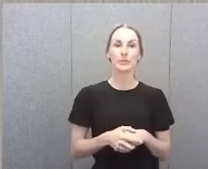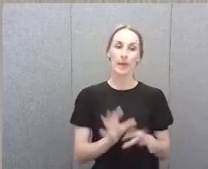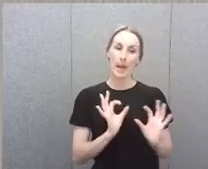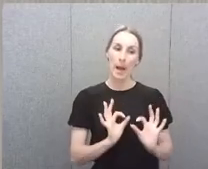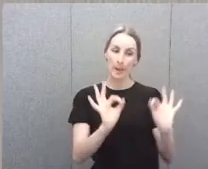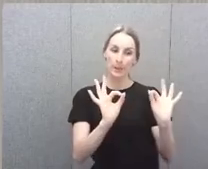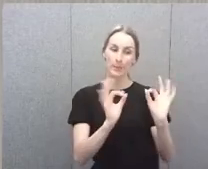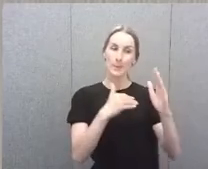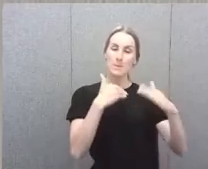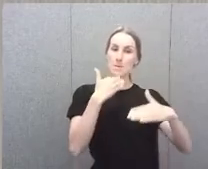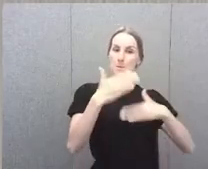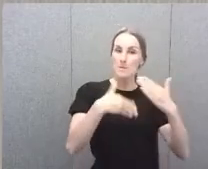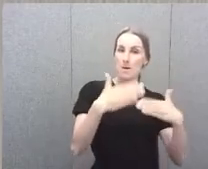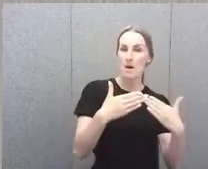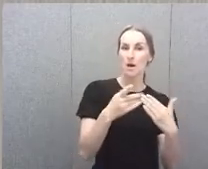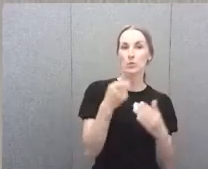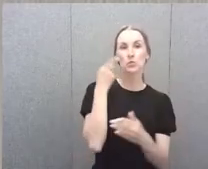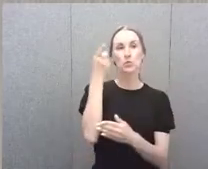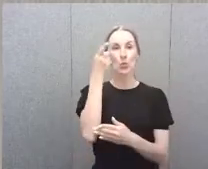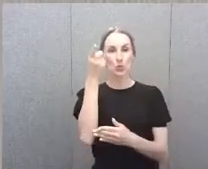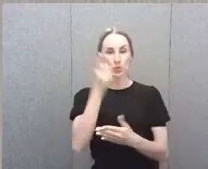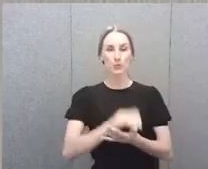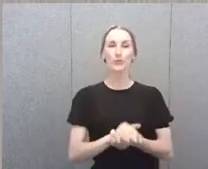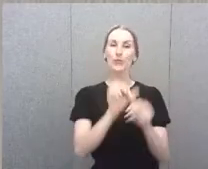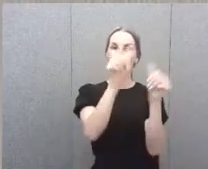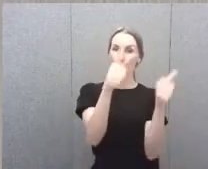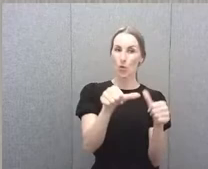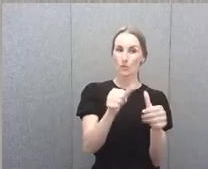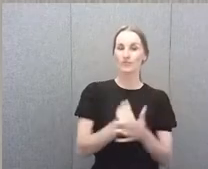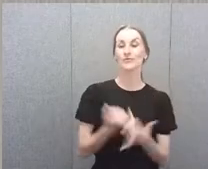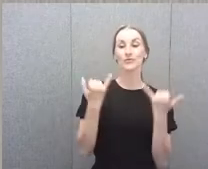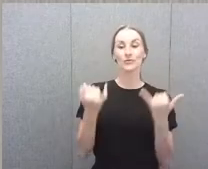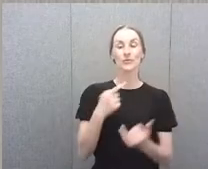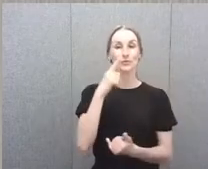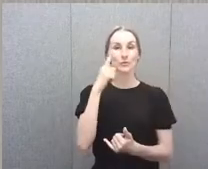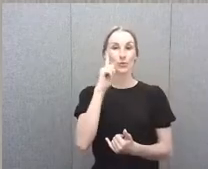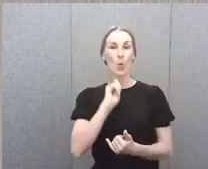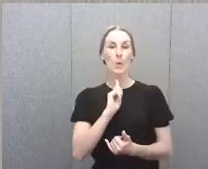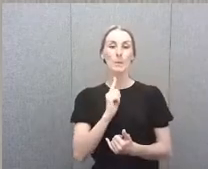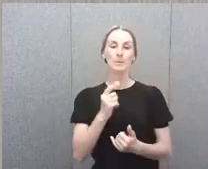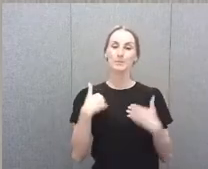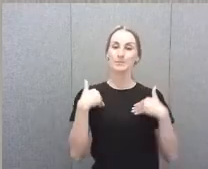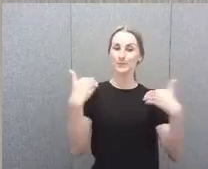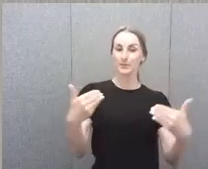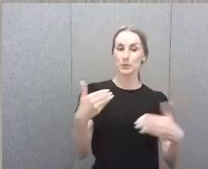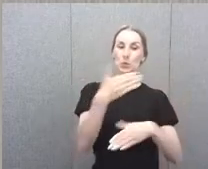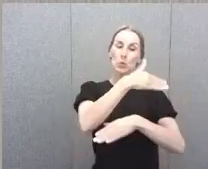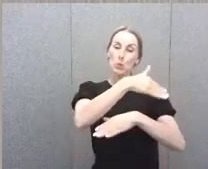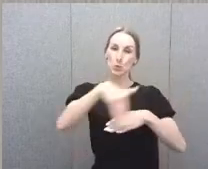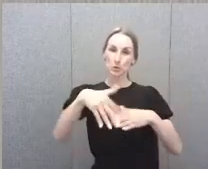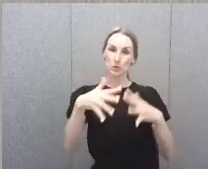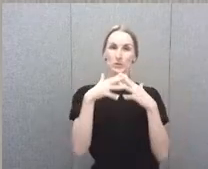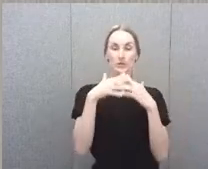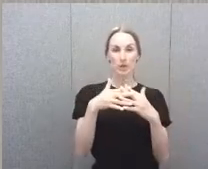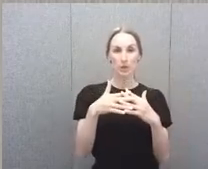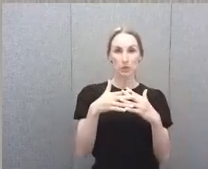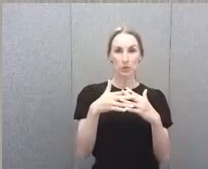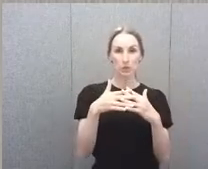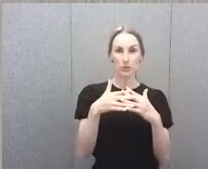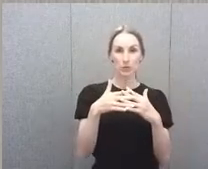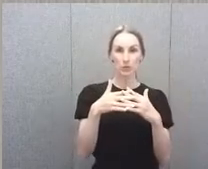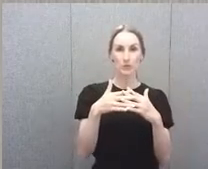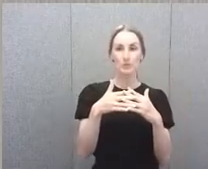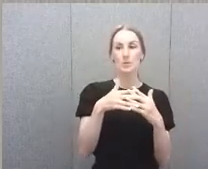можем беспрепятственно общаться удаленным образом. Сегодня нас приветствует